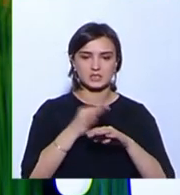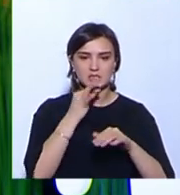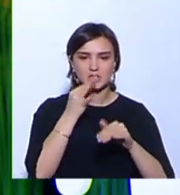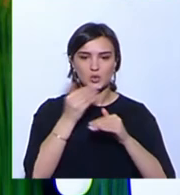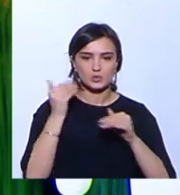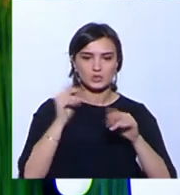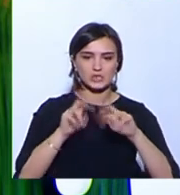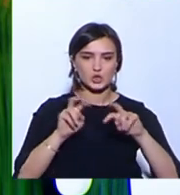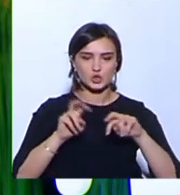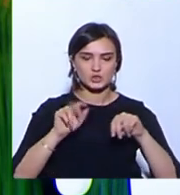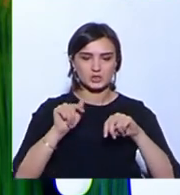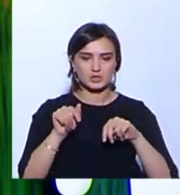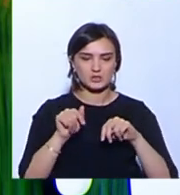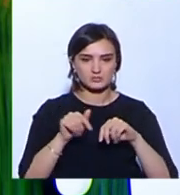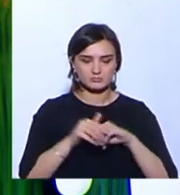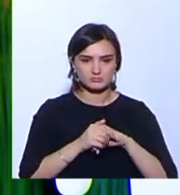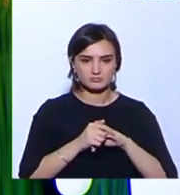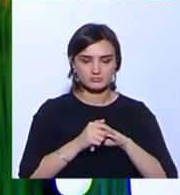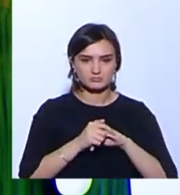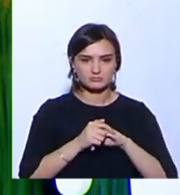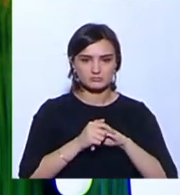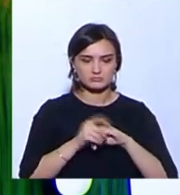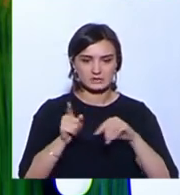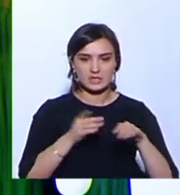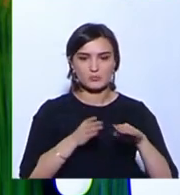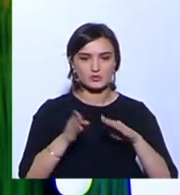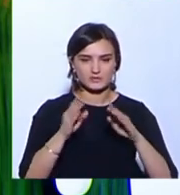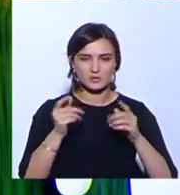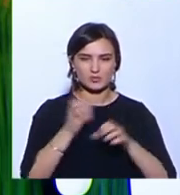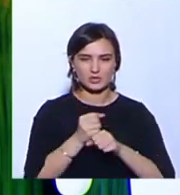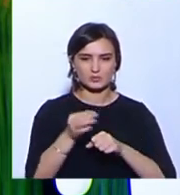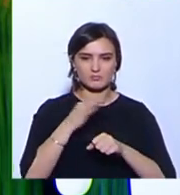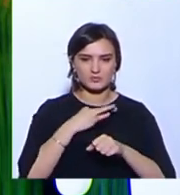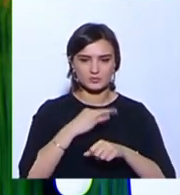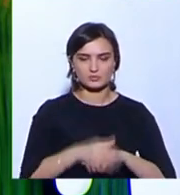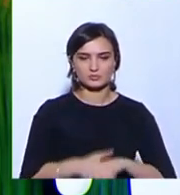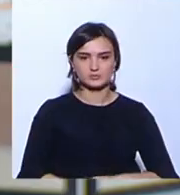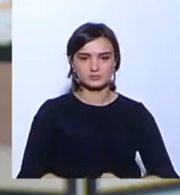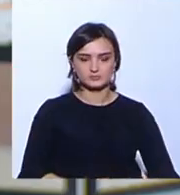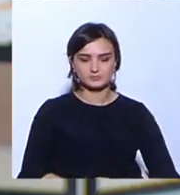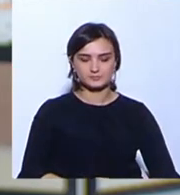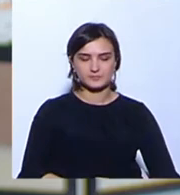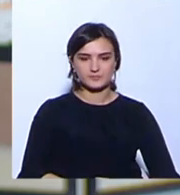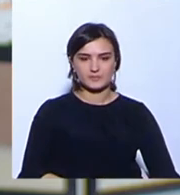ადრეული დიაგნოსტიკა განსაზღვრელი გამოსავლისა? მოკლედ რომ მიპასუხოთ, ქალბატონო ლალი.